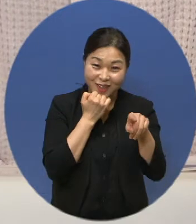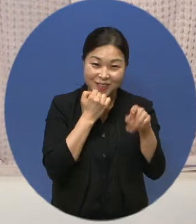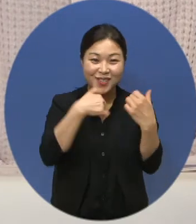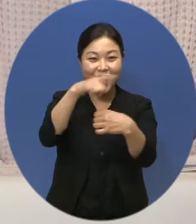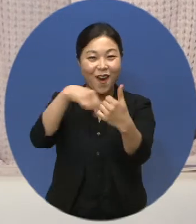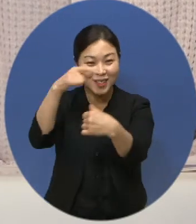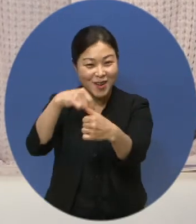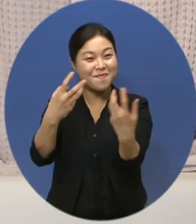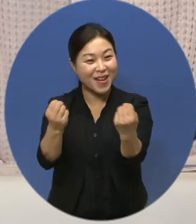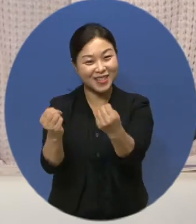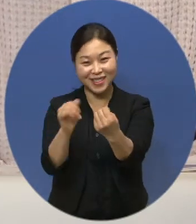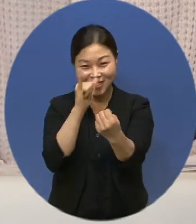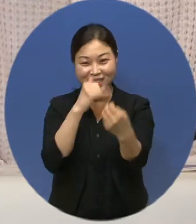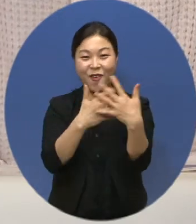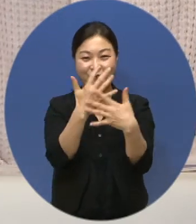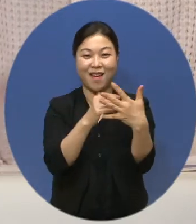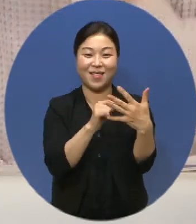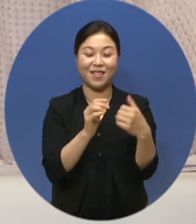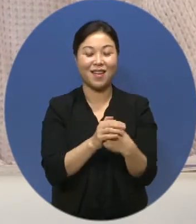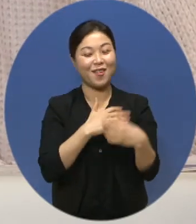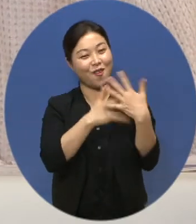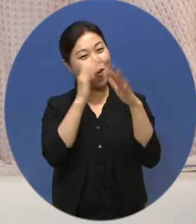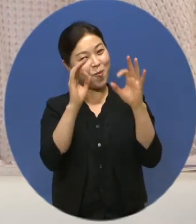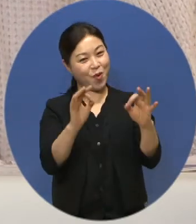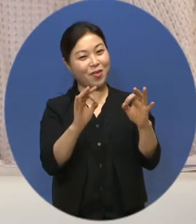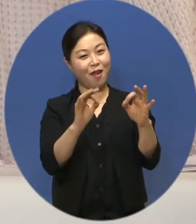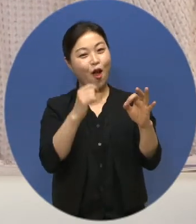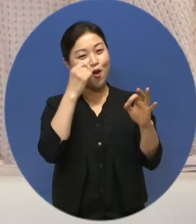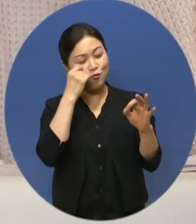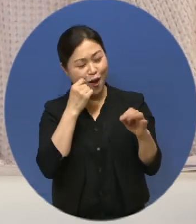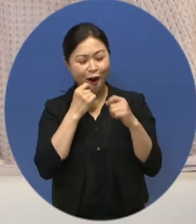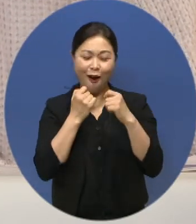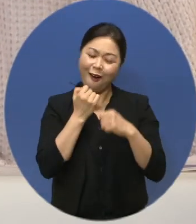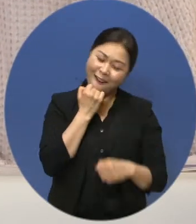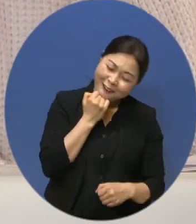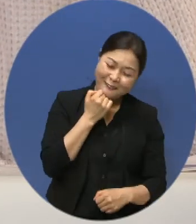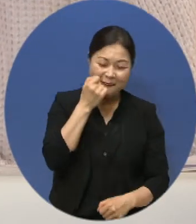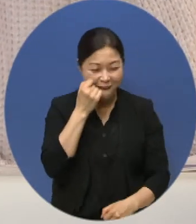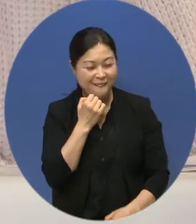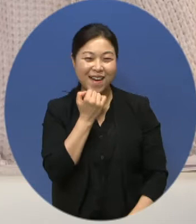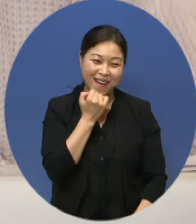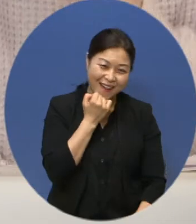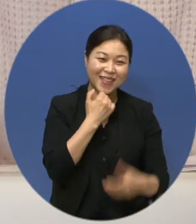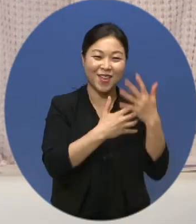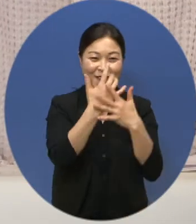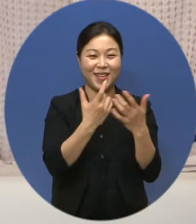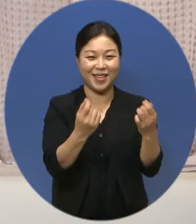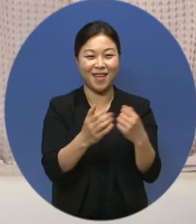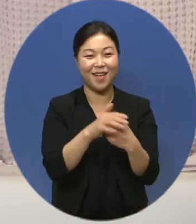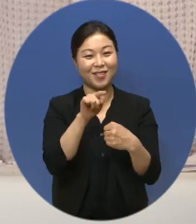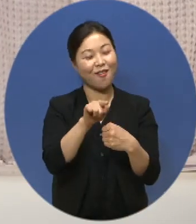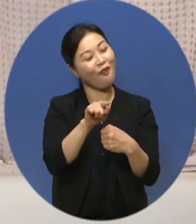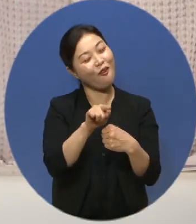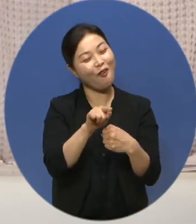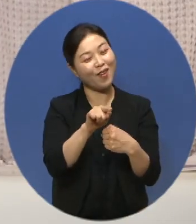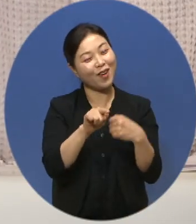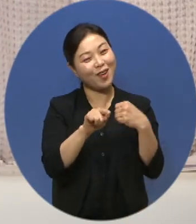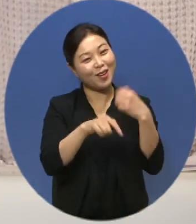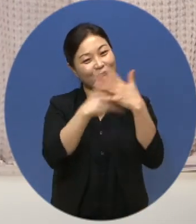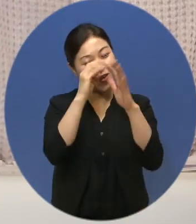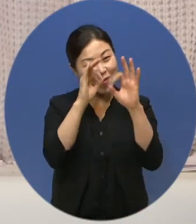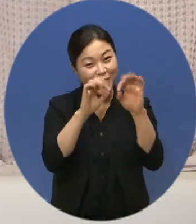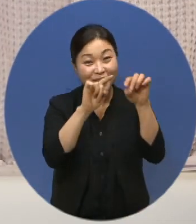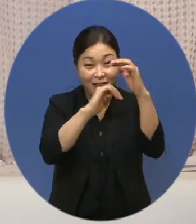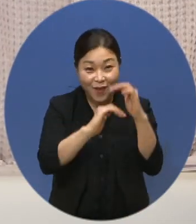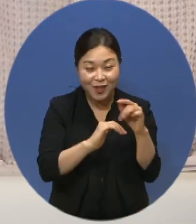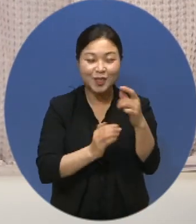맞아요. 영화였기 네. 때문에 제가 영화 보면서 또 울다가 웃다가 했던 영화였던 것 같아요. 그런 면에서 좀 이제 추천을